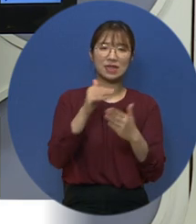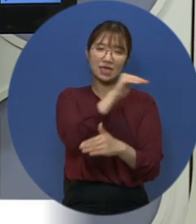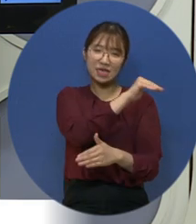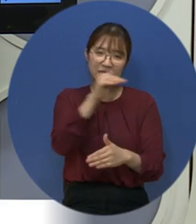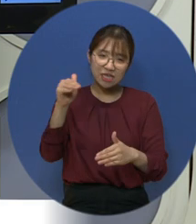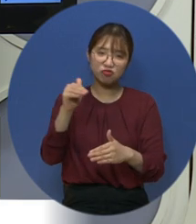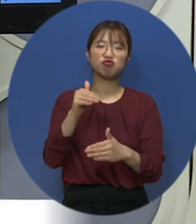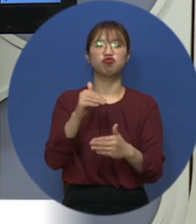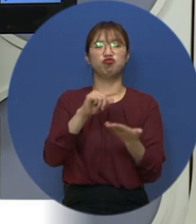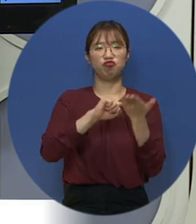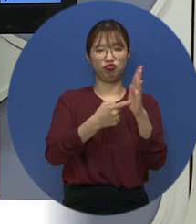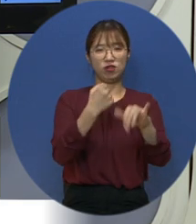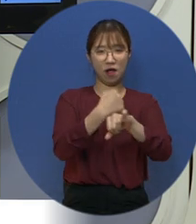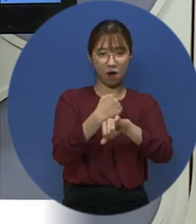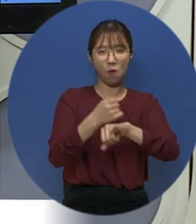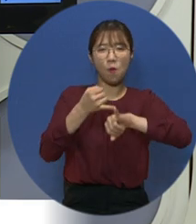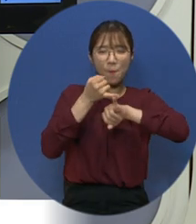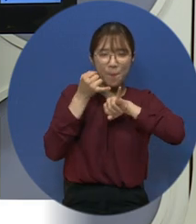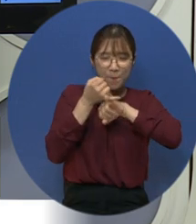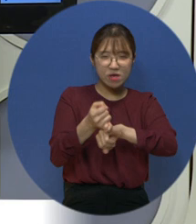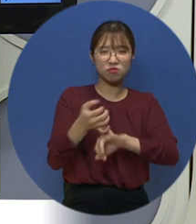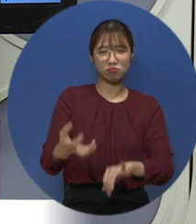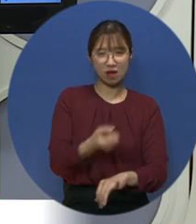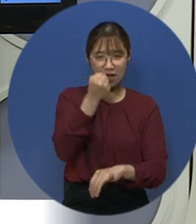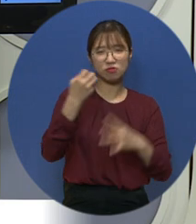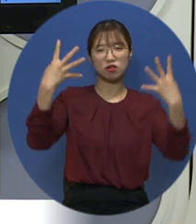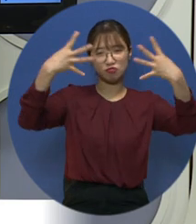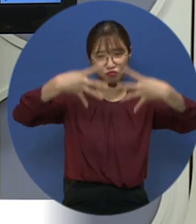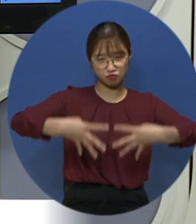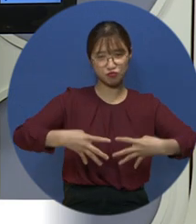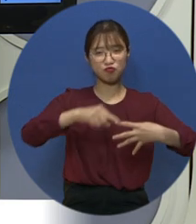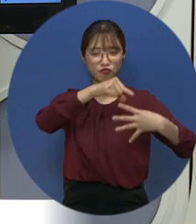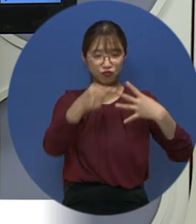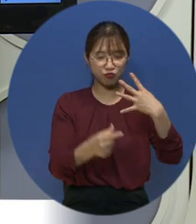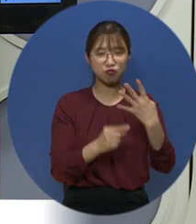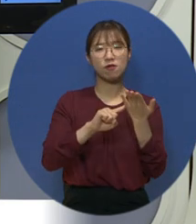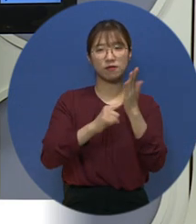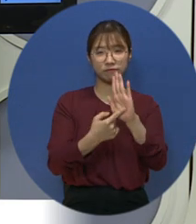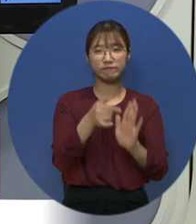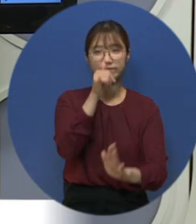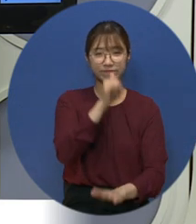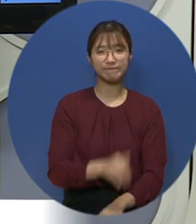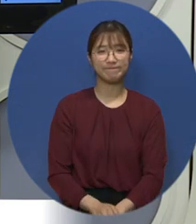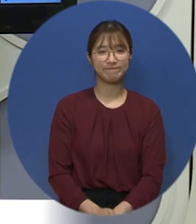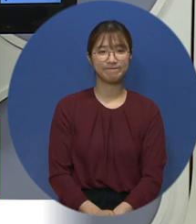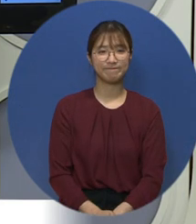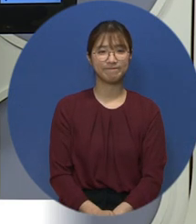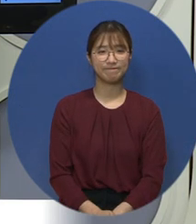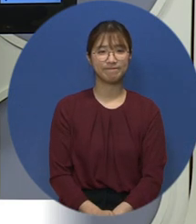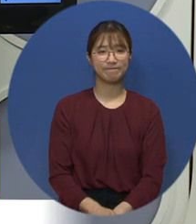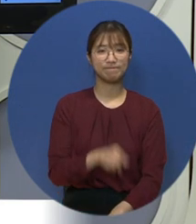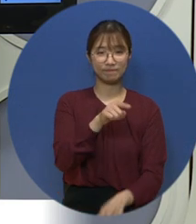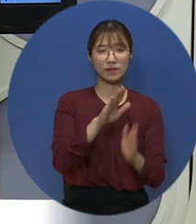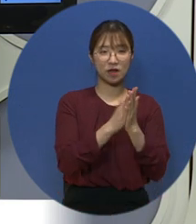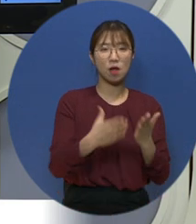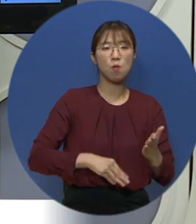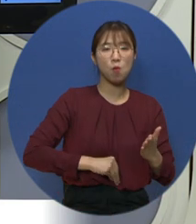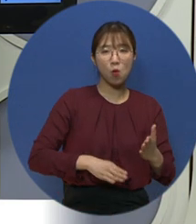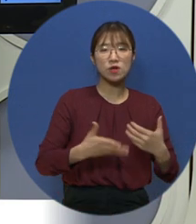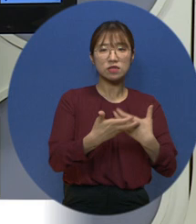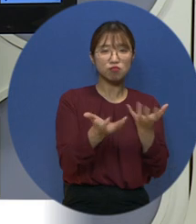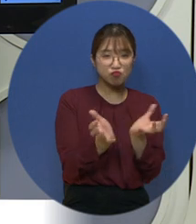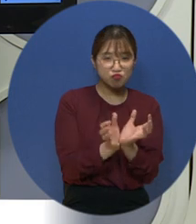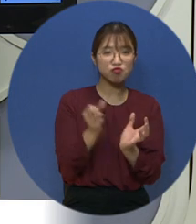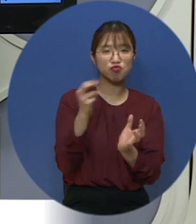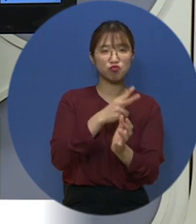기준을 제시하고 필수적으로 갖춰야 할 기본 구성 요소를 안내했습니다 가이드북은 보건복지부와